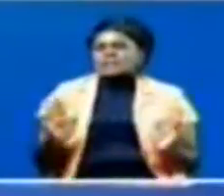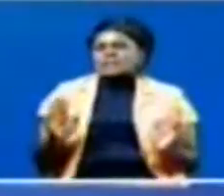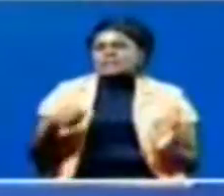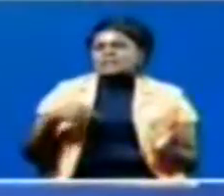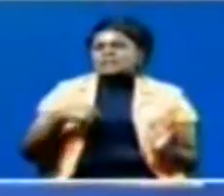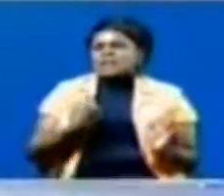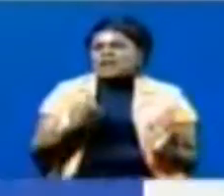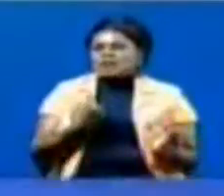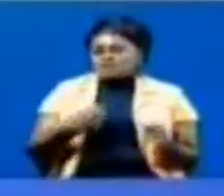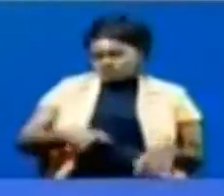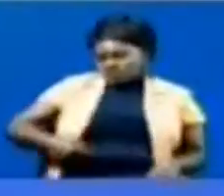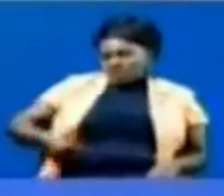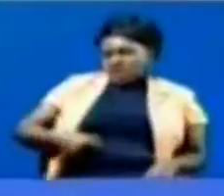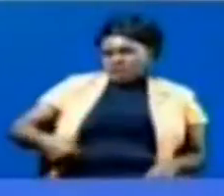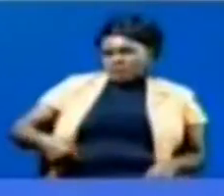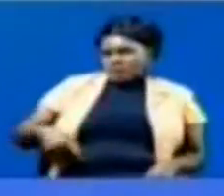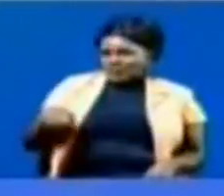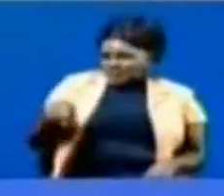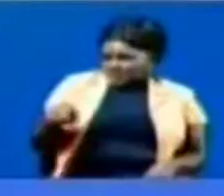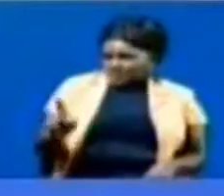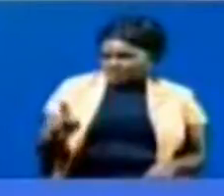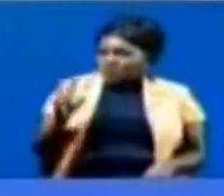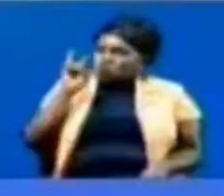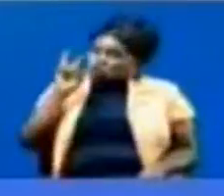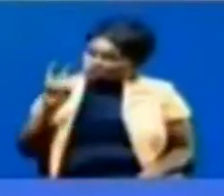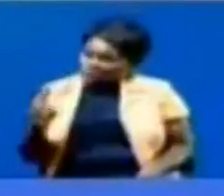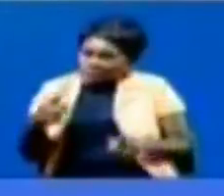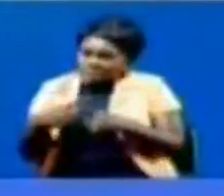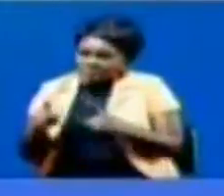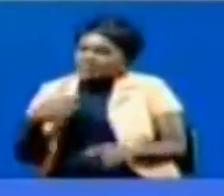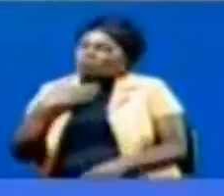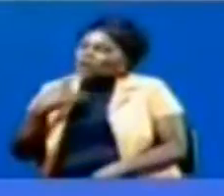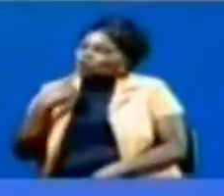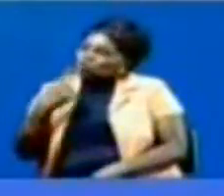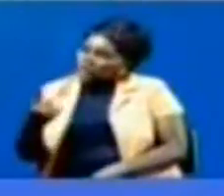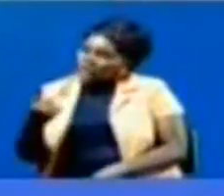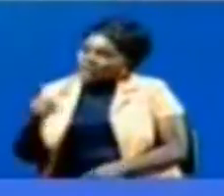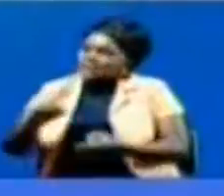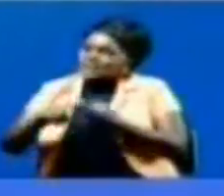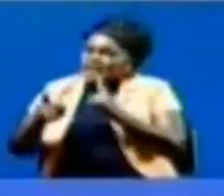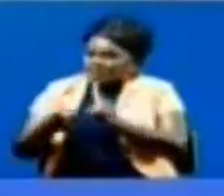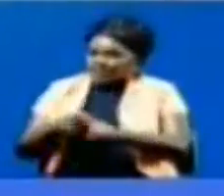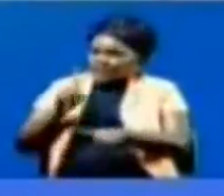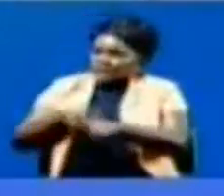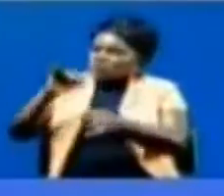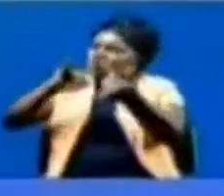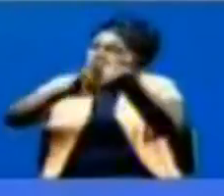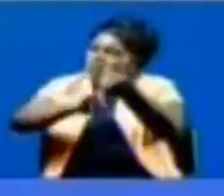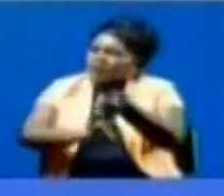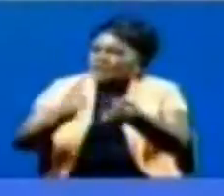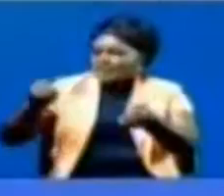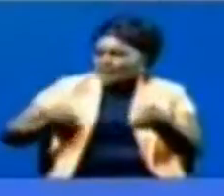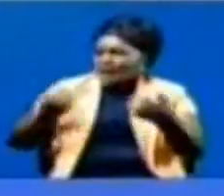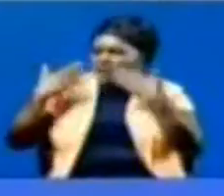tu katika ubavu. Sasa hawa waliumbwa na kuona. Lakini nataka niwape kiwango. Ukiwa umemwoa yule msichana